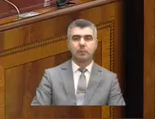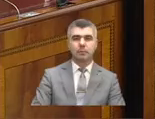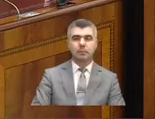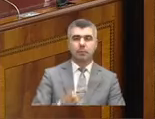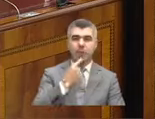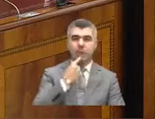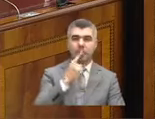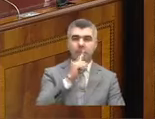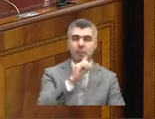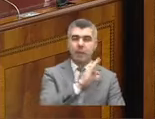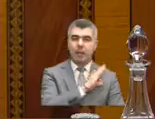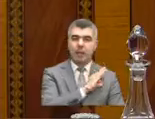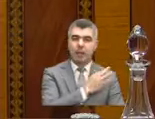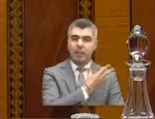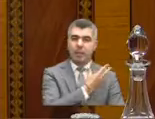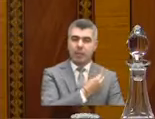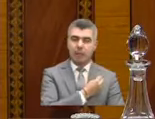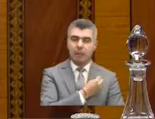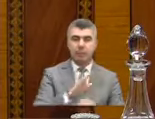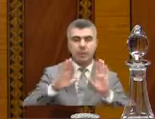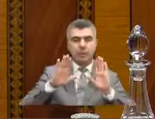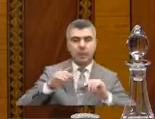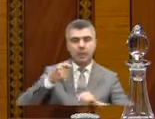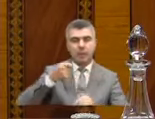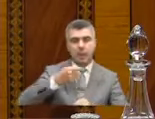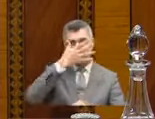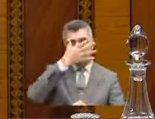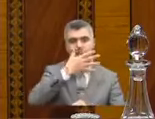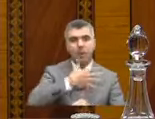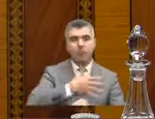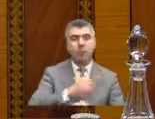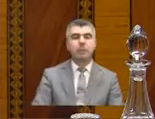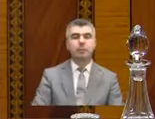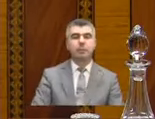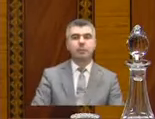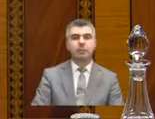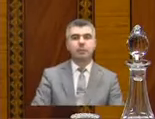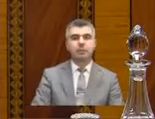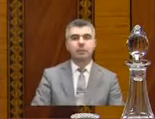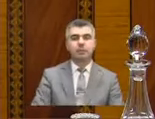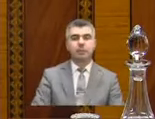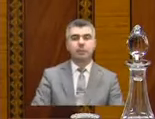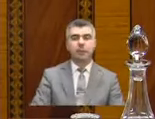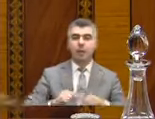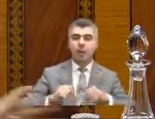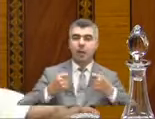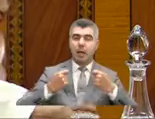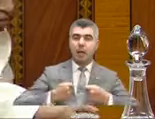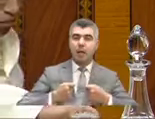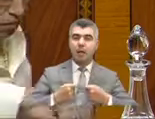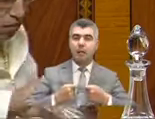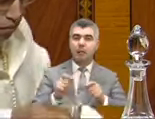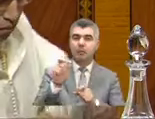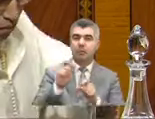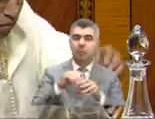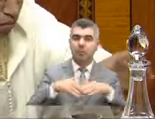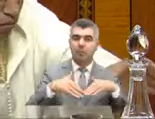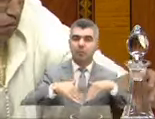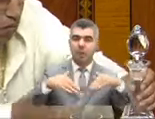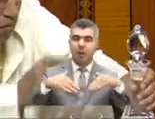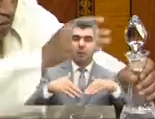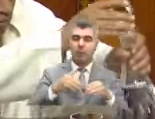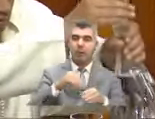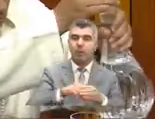بسم الله الرحمن الرحيم، والصلاة والسلام على أشرف المرسلين، السيد رئيس مجلس النواب، السيد رئيس